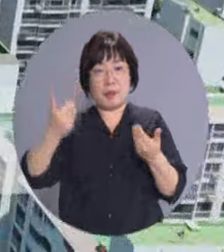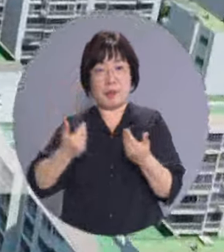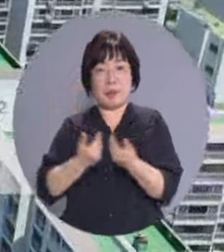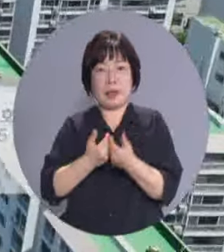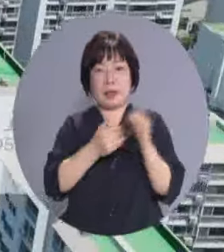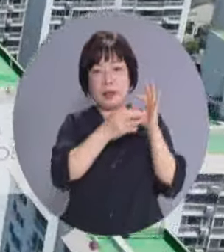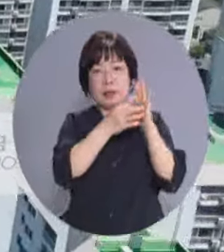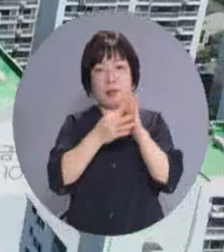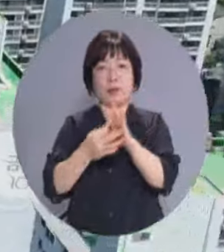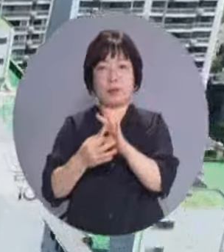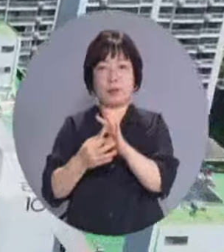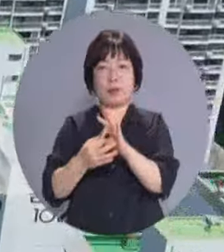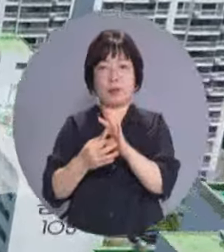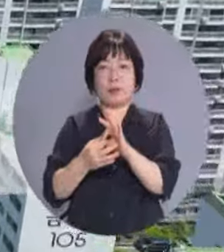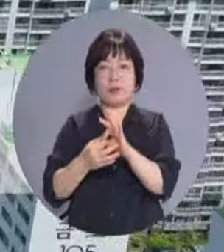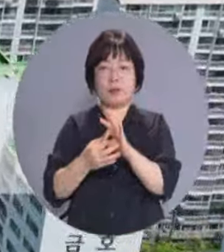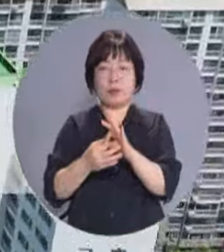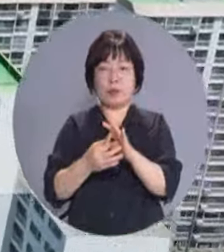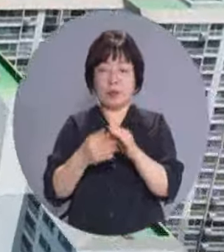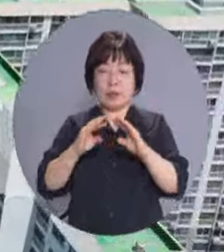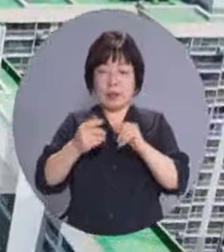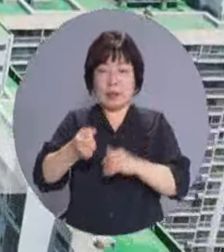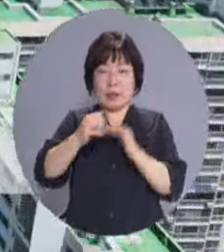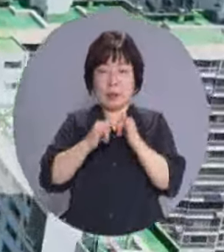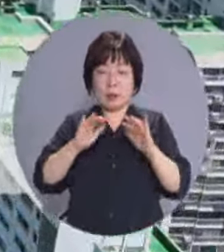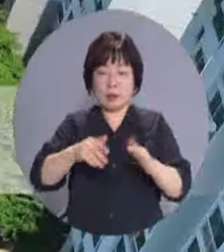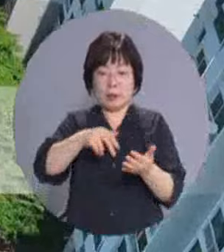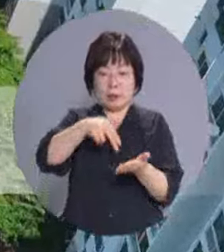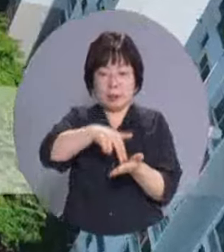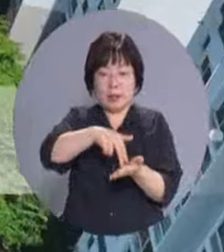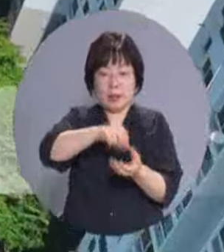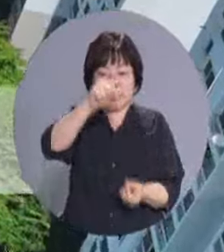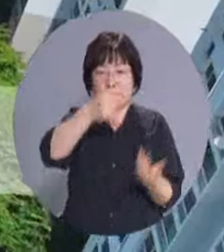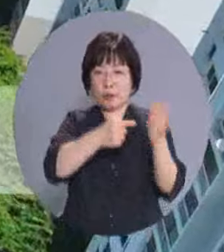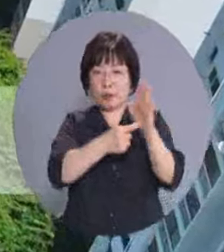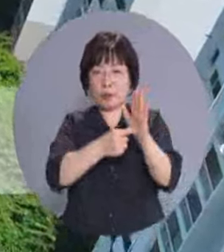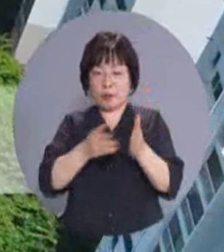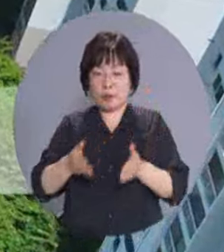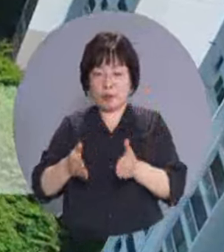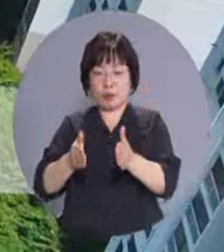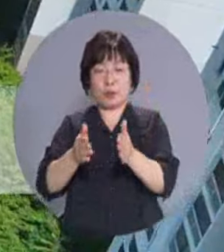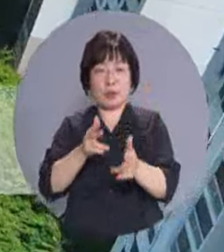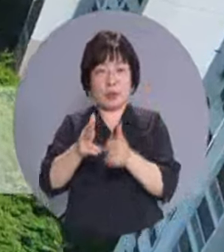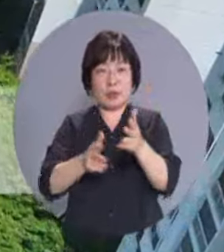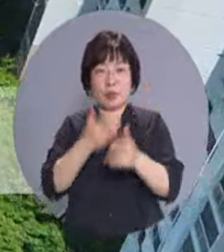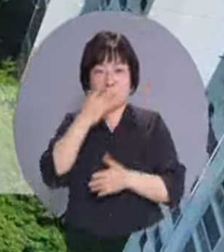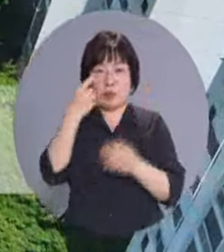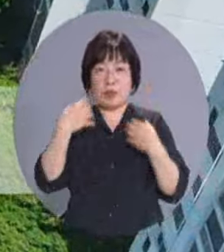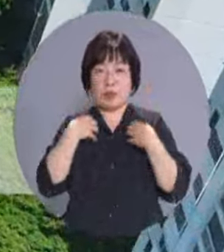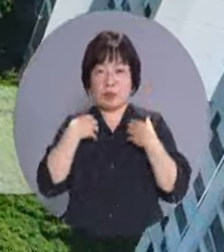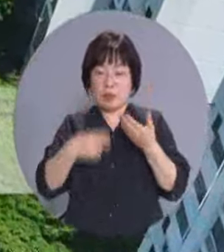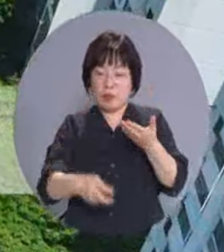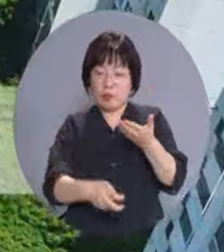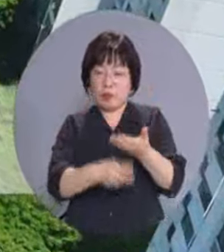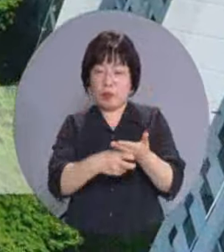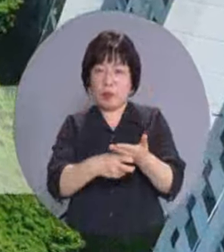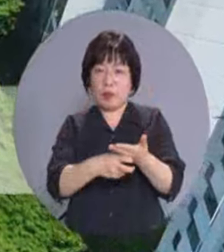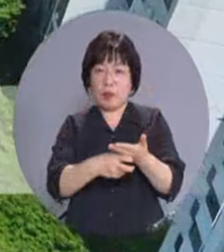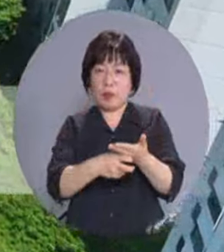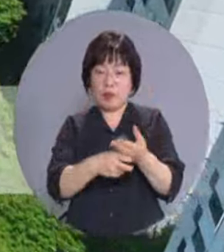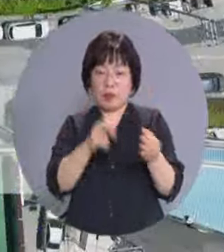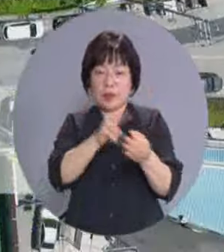계속되고 있습니다 소유주들은 오늘 입장문을 통해 현재 백강로 사업은 순천시에 부당함을 지적하는